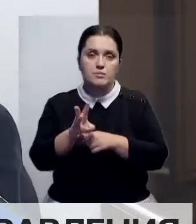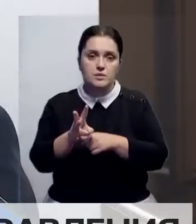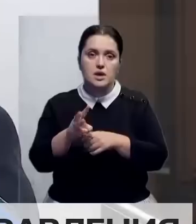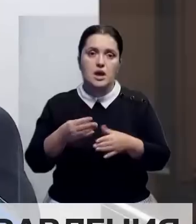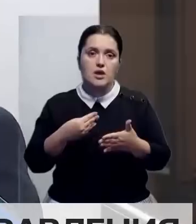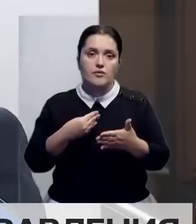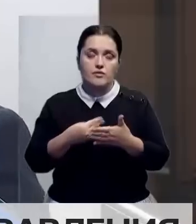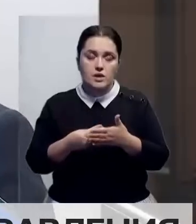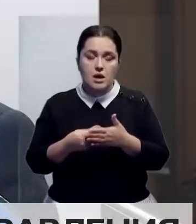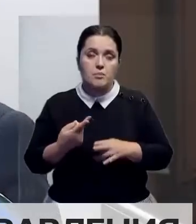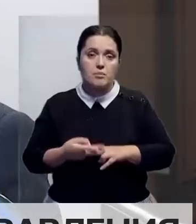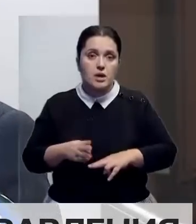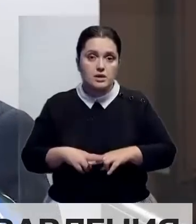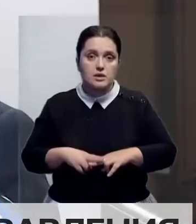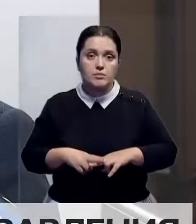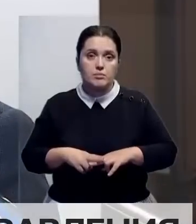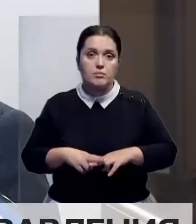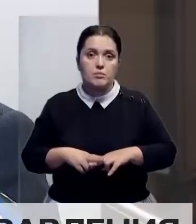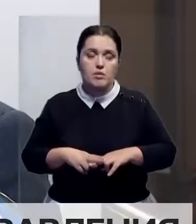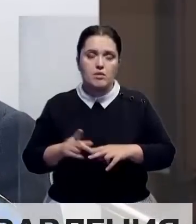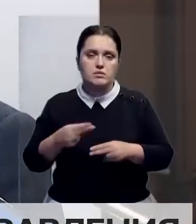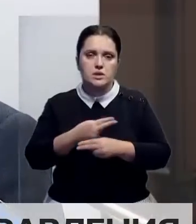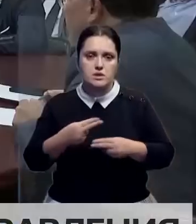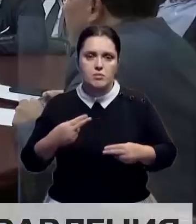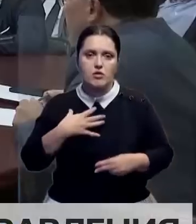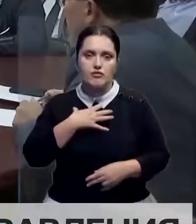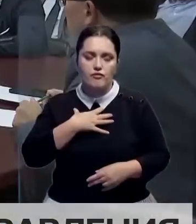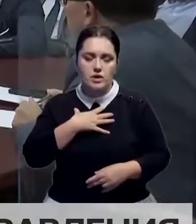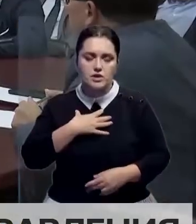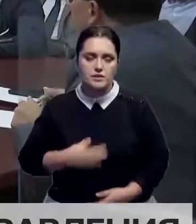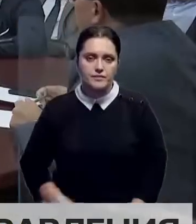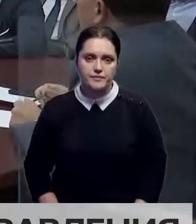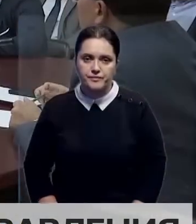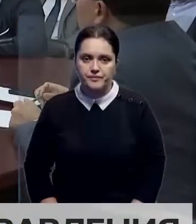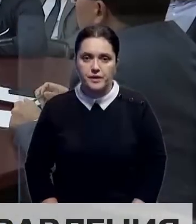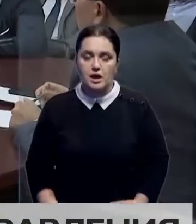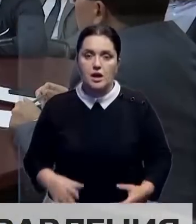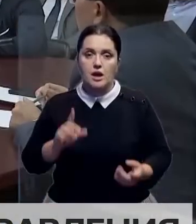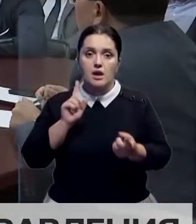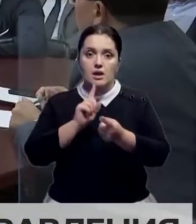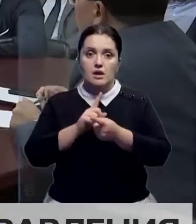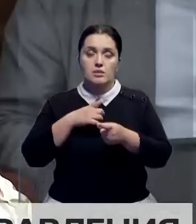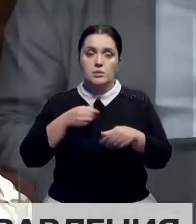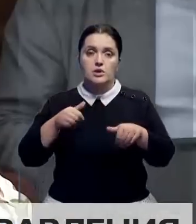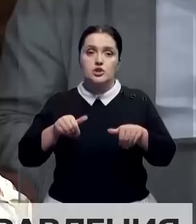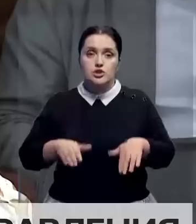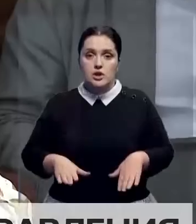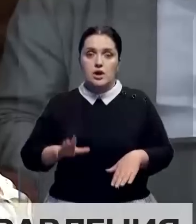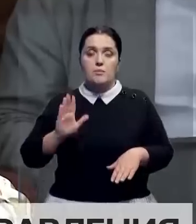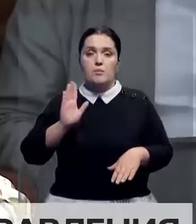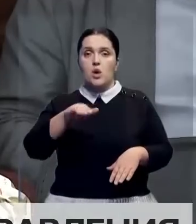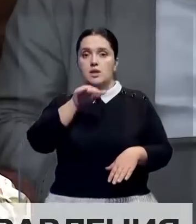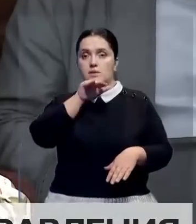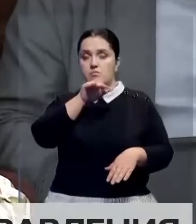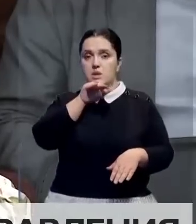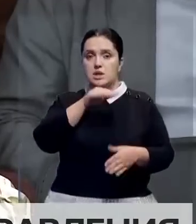финансовым ресурсом. Поэтому эта тема не случайна, она основная. По итогам встречи участники приняли решение создать экспертный совет